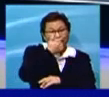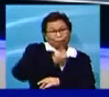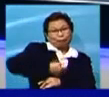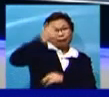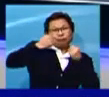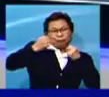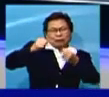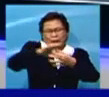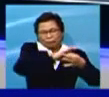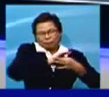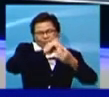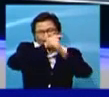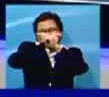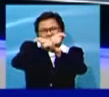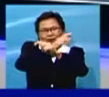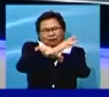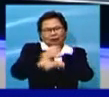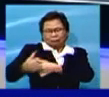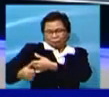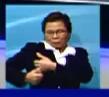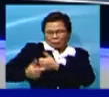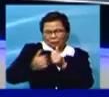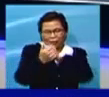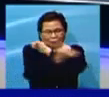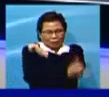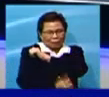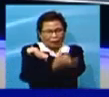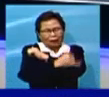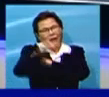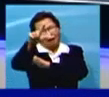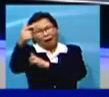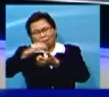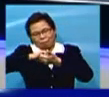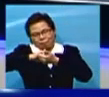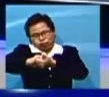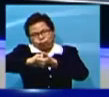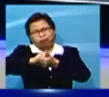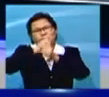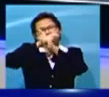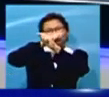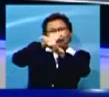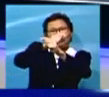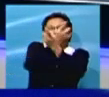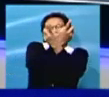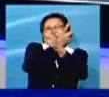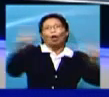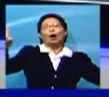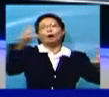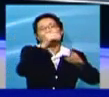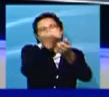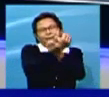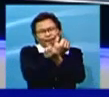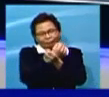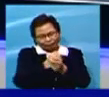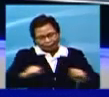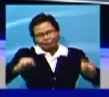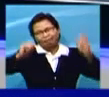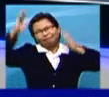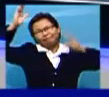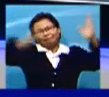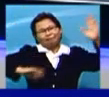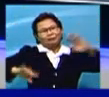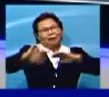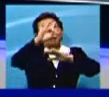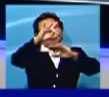memperkukuh kerjasama pertahanan dan ketenteraan dengan negara-negara lain dalam mempertahankan kedaulatan dan keselamatan tanah air.